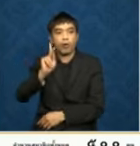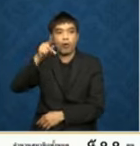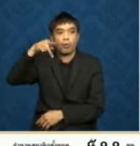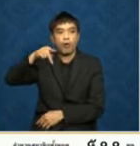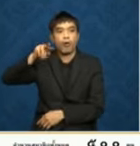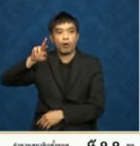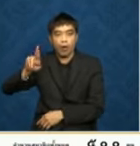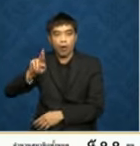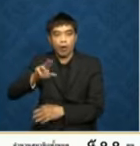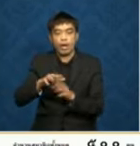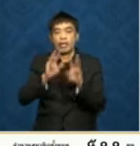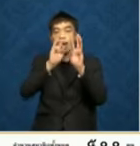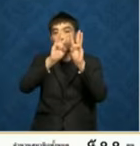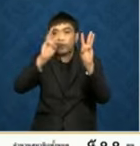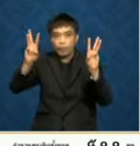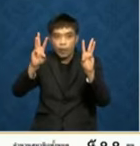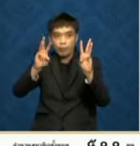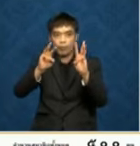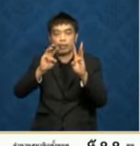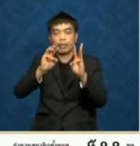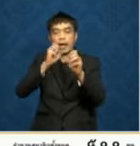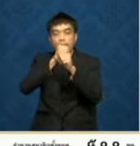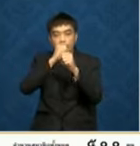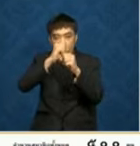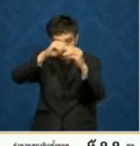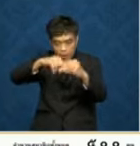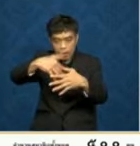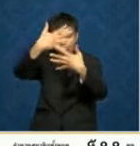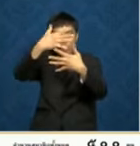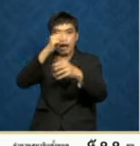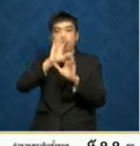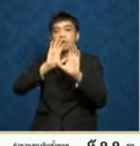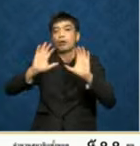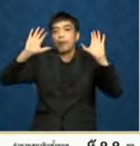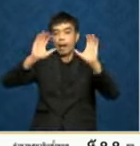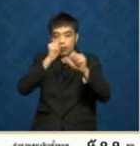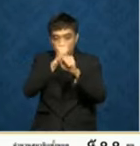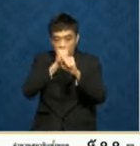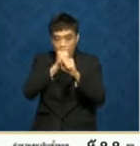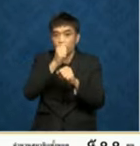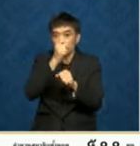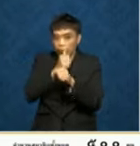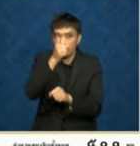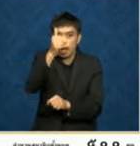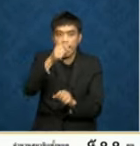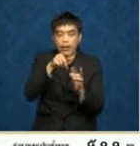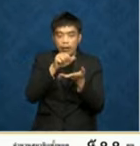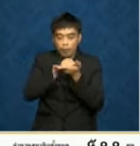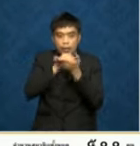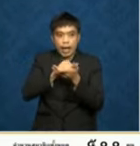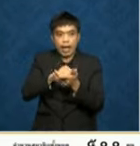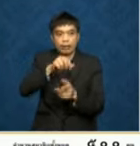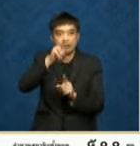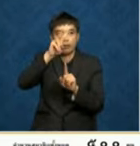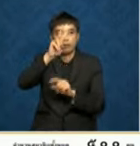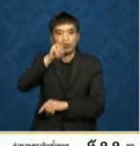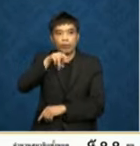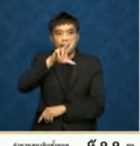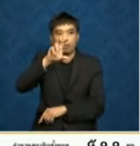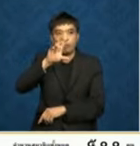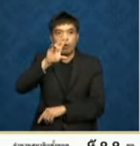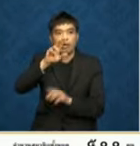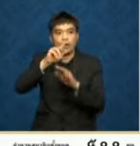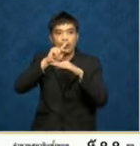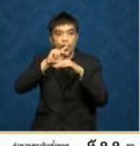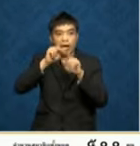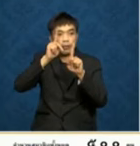2,300 บริการ นะครับทำหารออนไลนได้แล้ว putain –600 บริการยัไม่ไดทำอะไรเลยอ